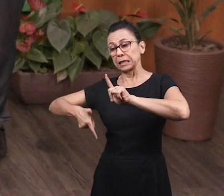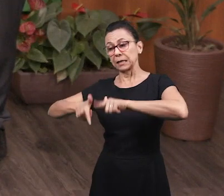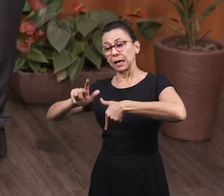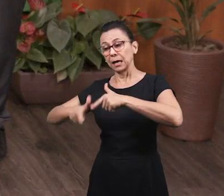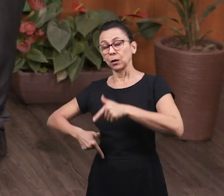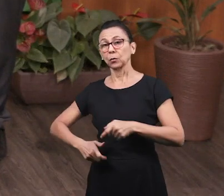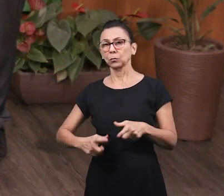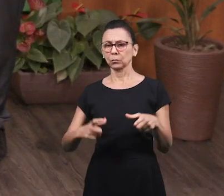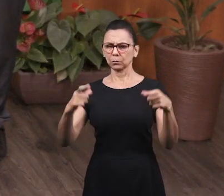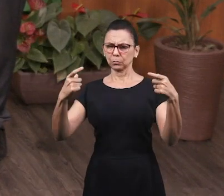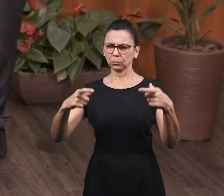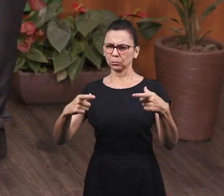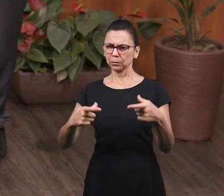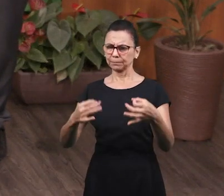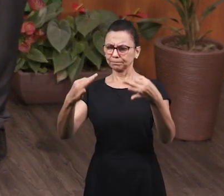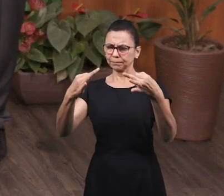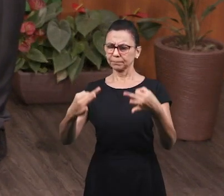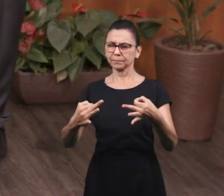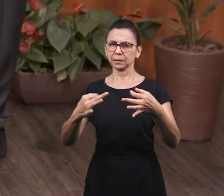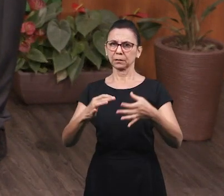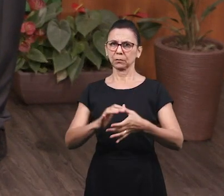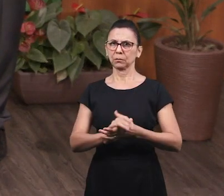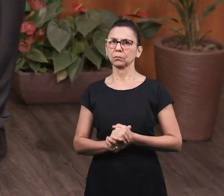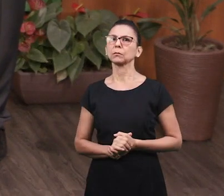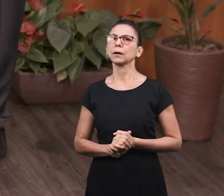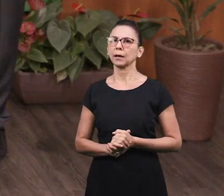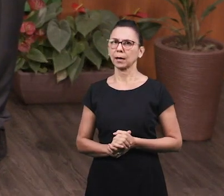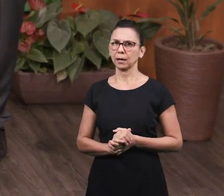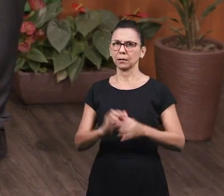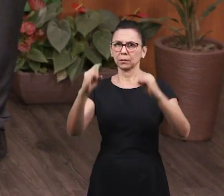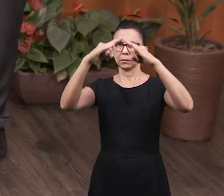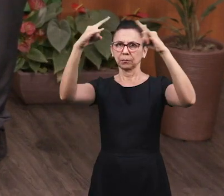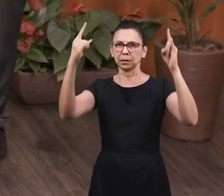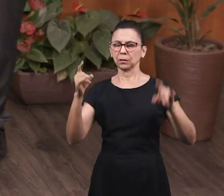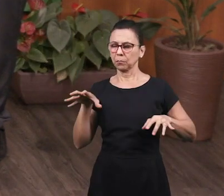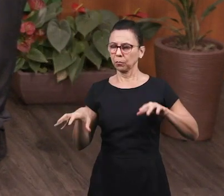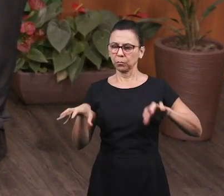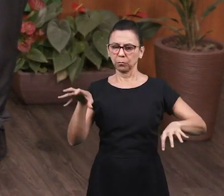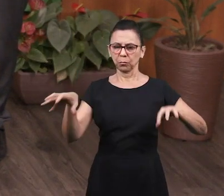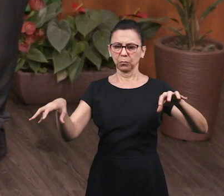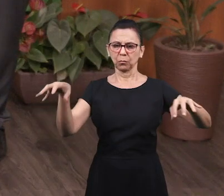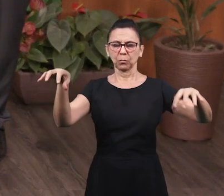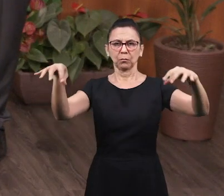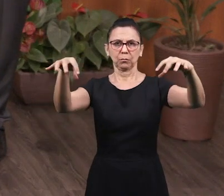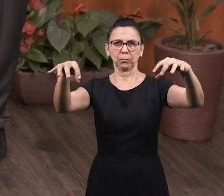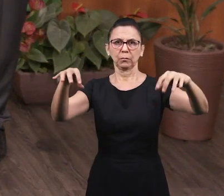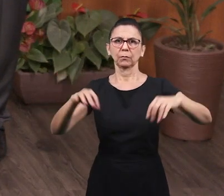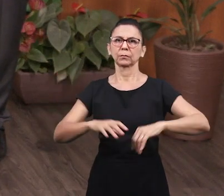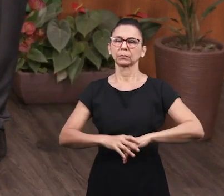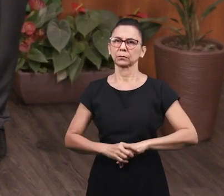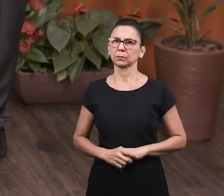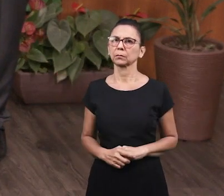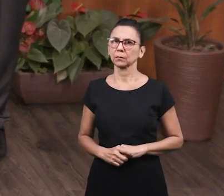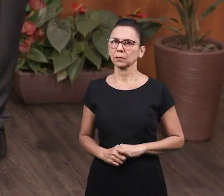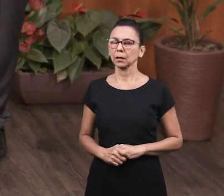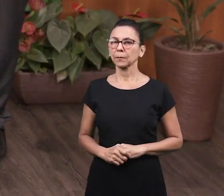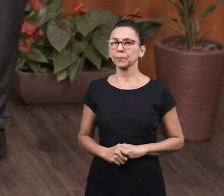rapport à sa localisation autour du tabernacle, de telle manière